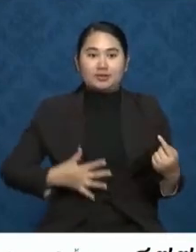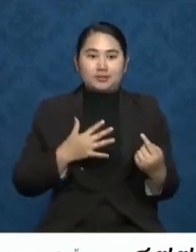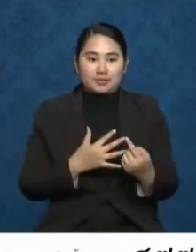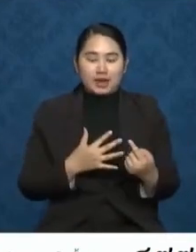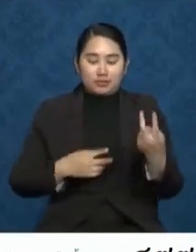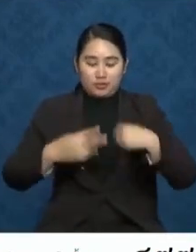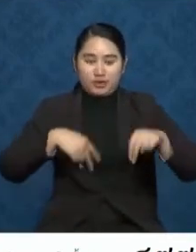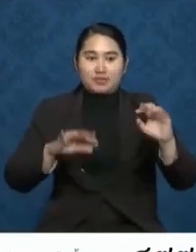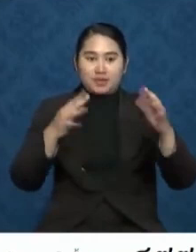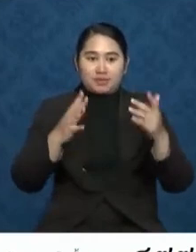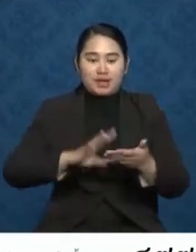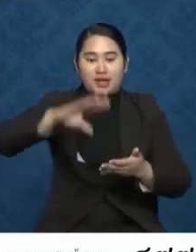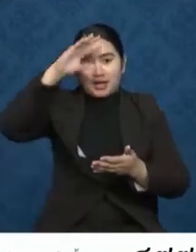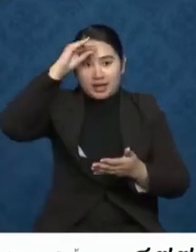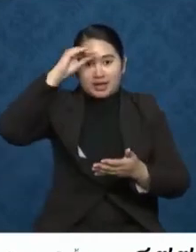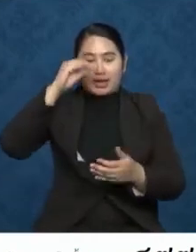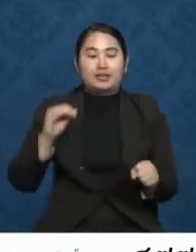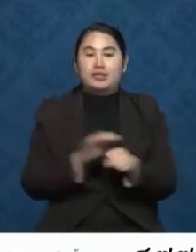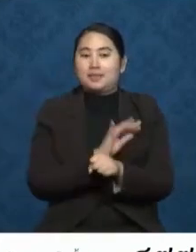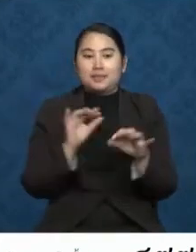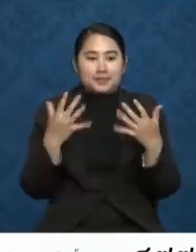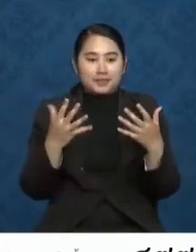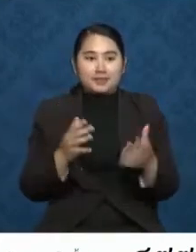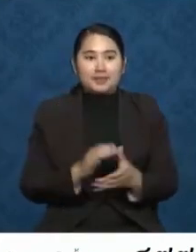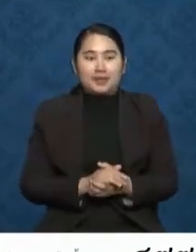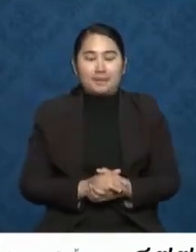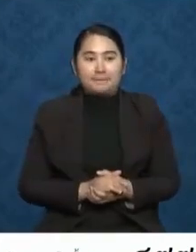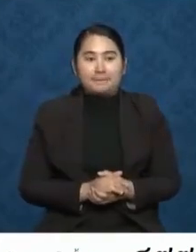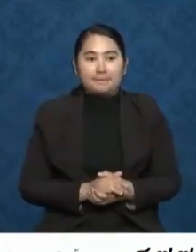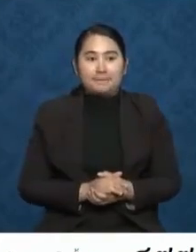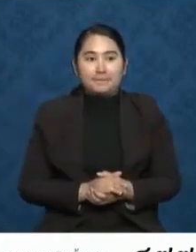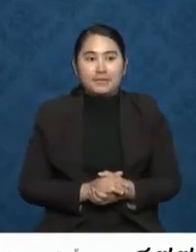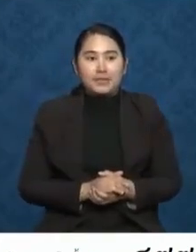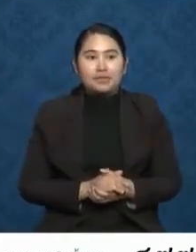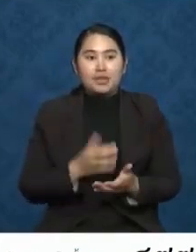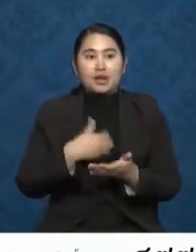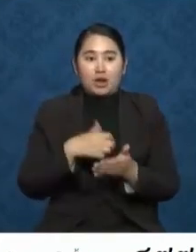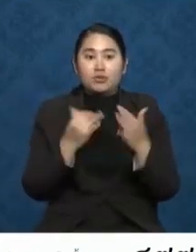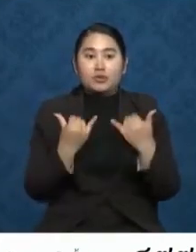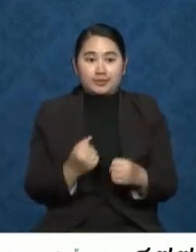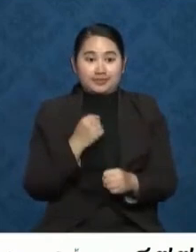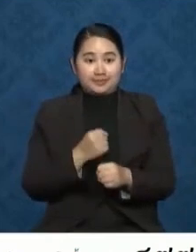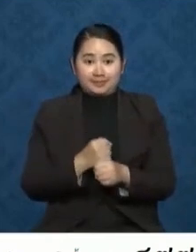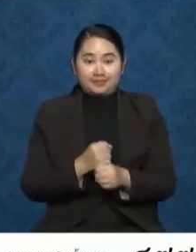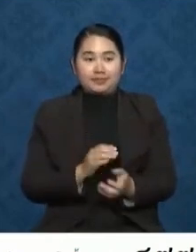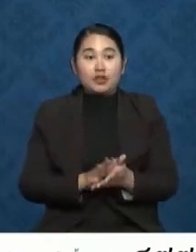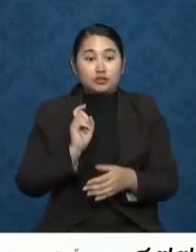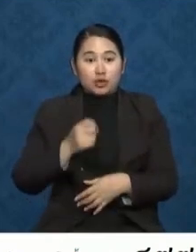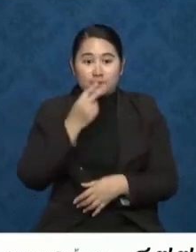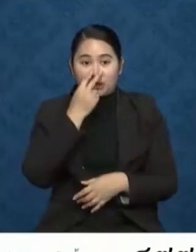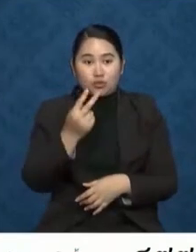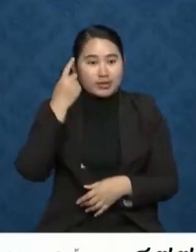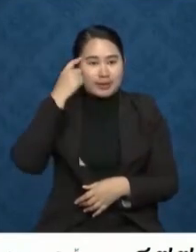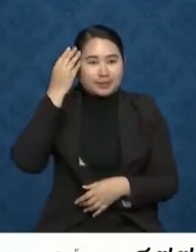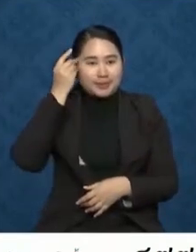ได้การศึกษาต่างๆก็ยังไม่ใช่ education for all education for few อันนี้คือสิ่งที่เราทำอยู่ณปัจจุบันคือต้องกลับไปครับต้องกลับไป